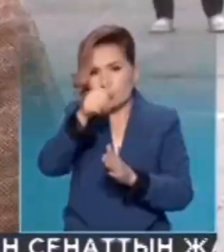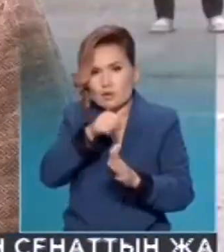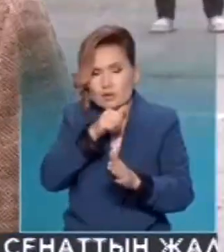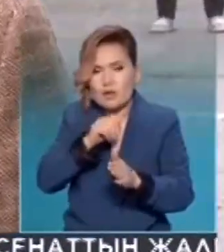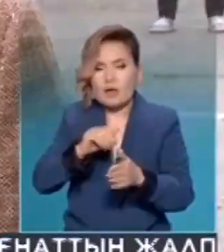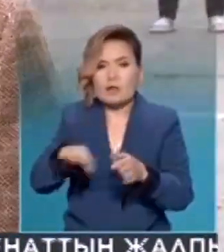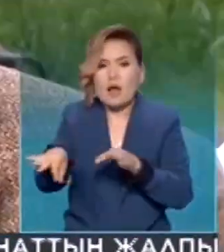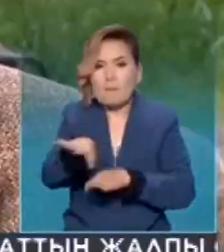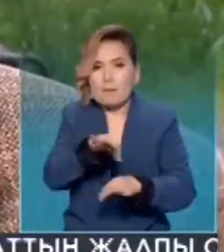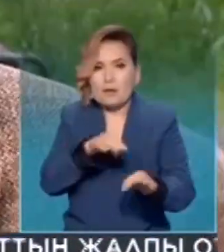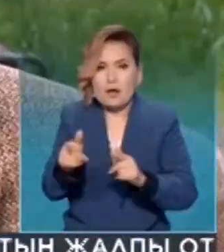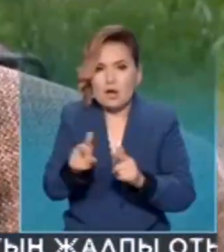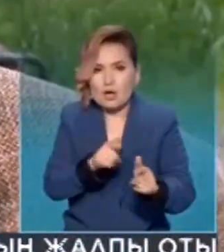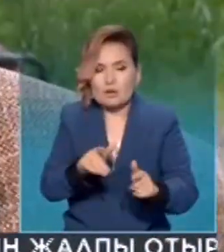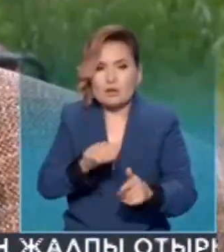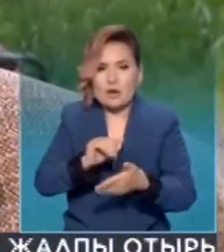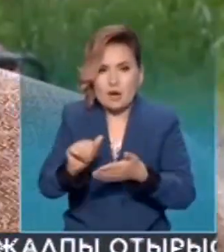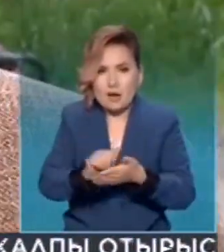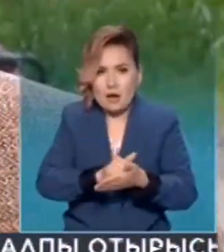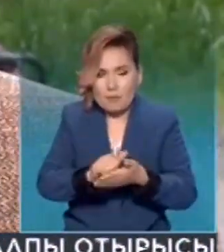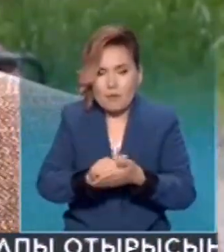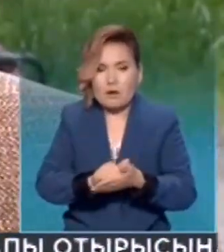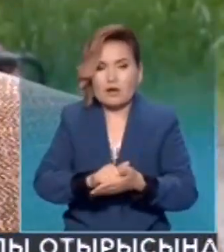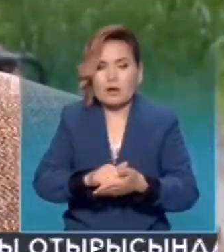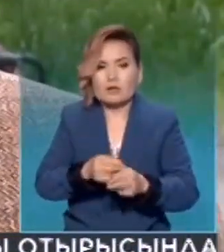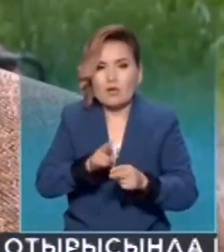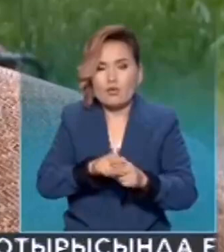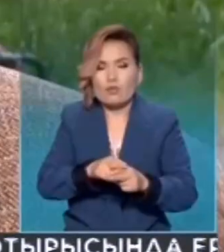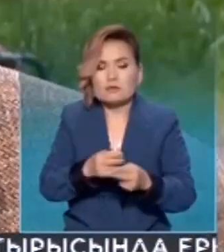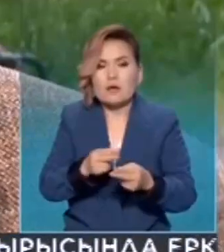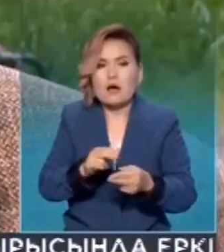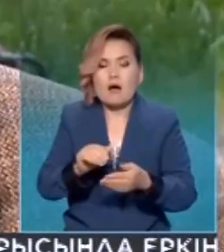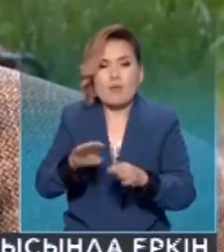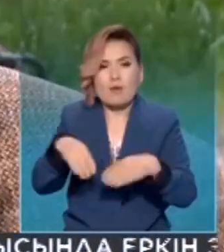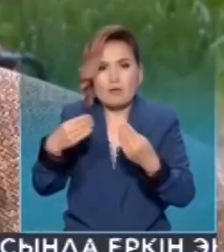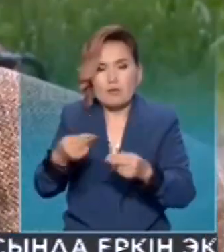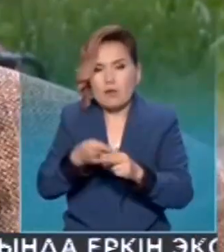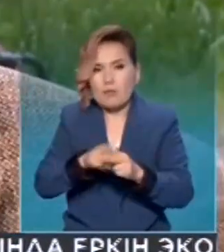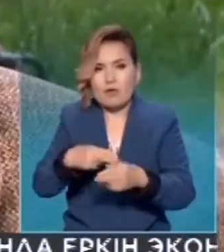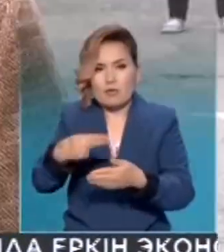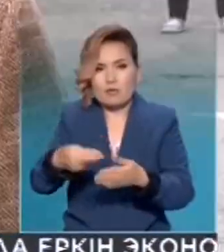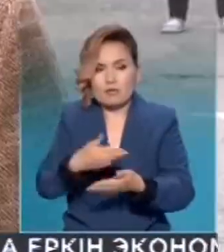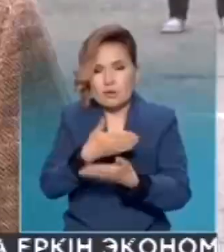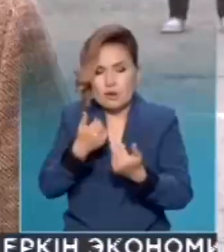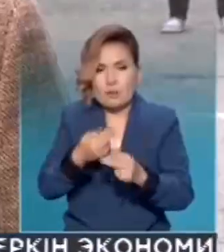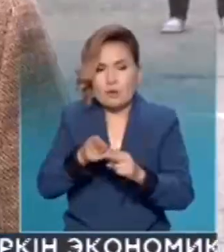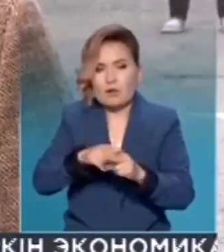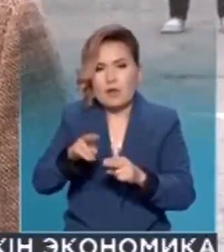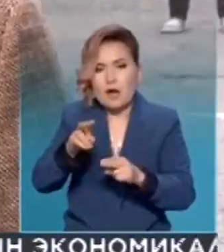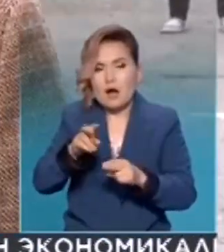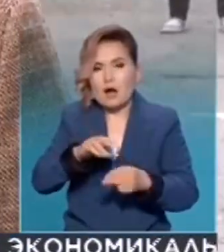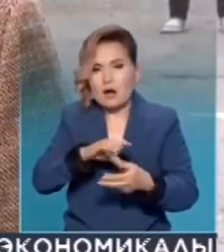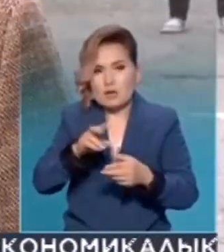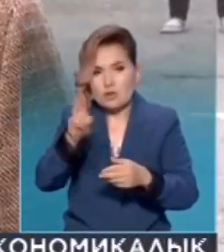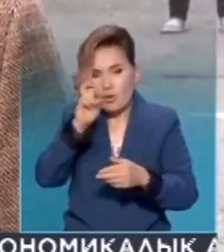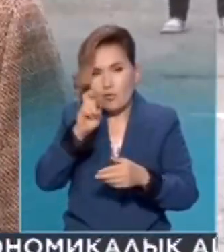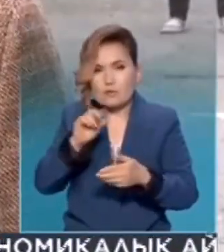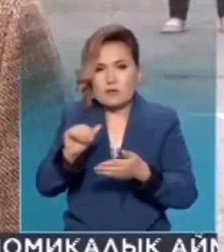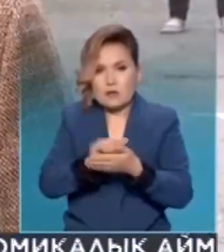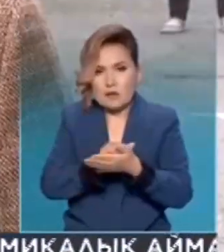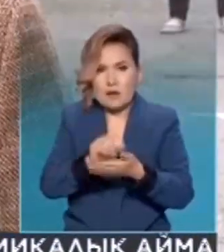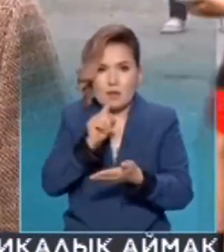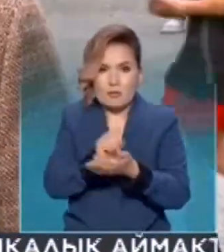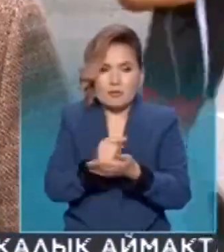Бесағаш водосына бірден юк деген экспертизаға өтемей құлақ қалған. Неге десе насосныйларда госакт болмаған. Сол екі насосын госактымен жасатын